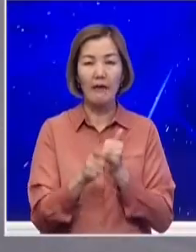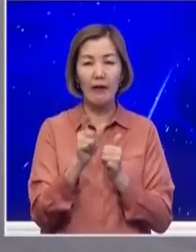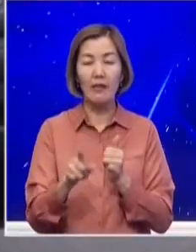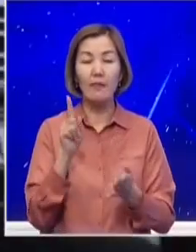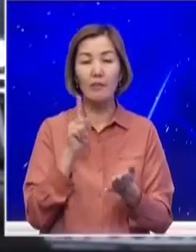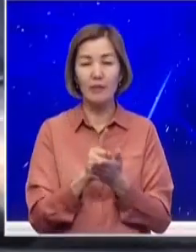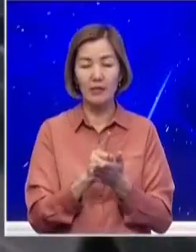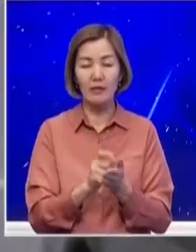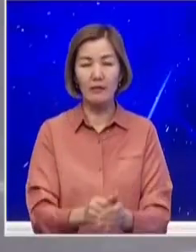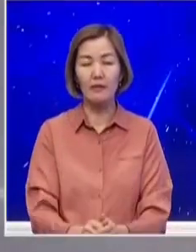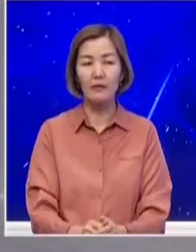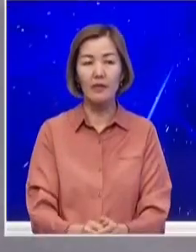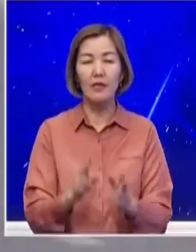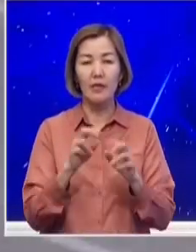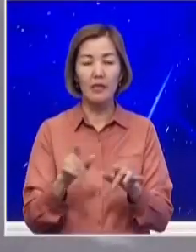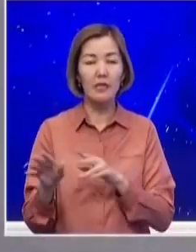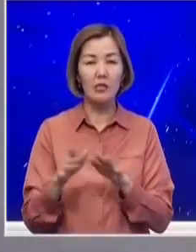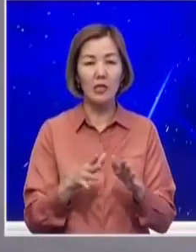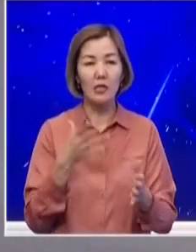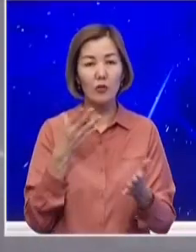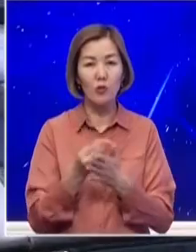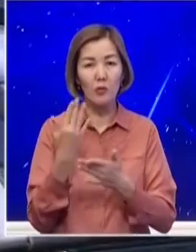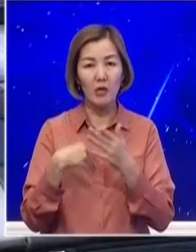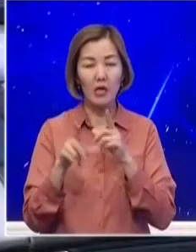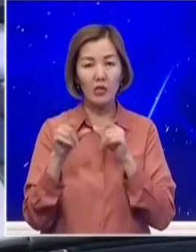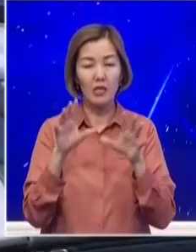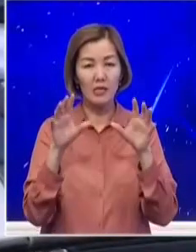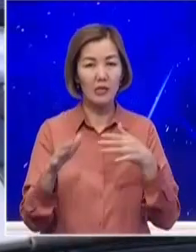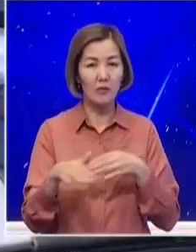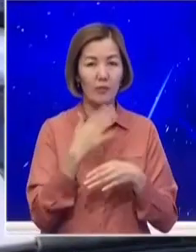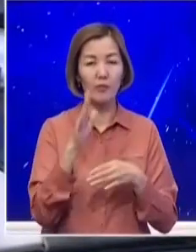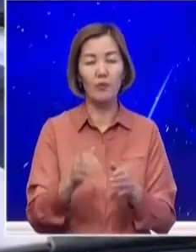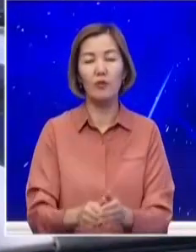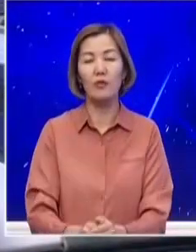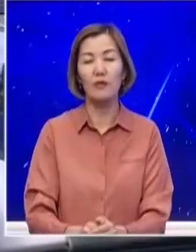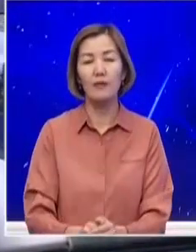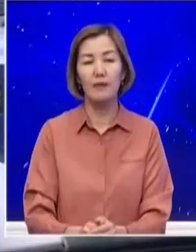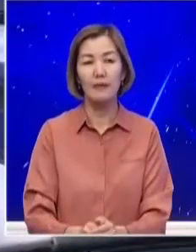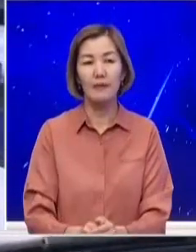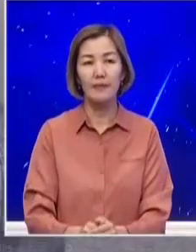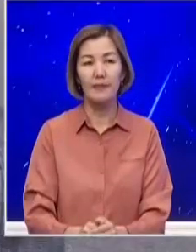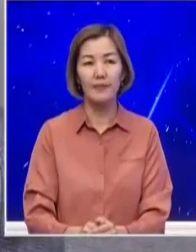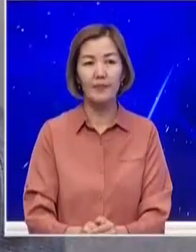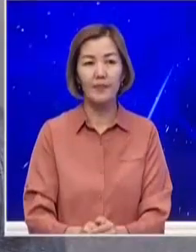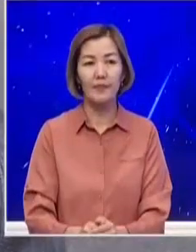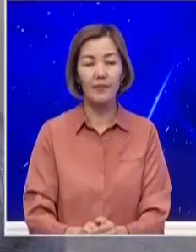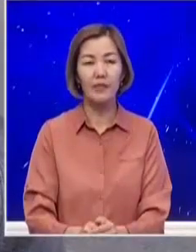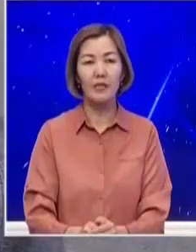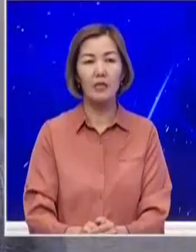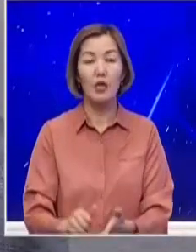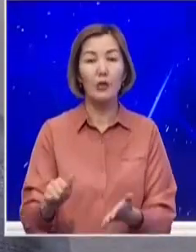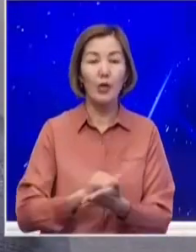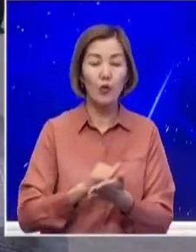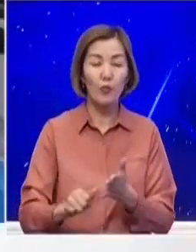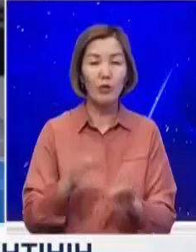міндеті екенін жеткізеді. Ал рейдтік шарада төлемей жалтарғандар заң жүзінде жауапкершілікке тартылады. Материалдар бәрі жеке